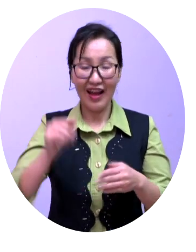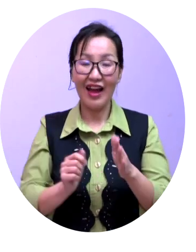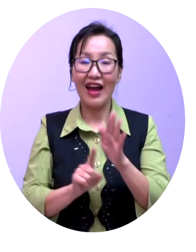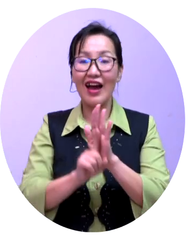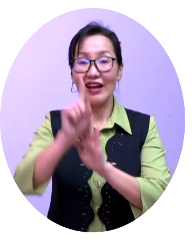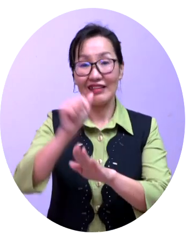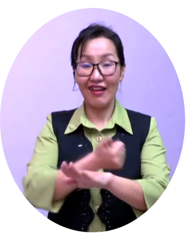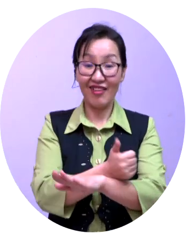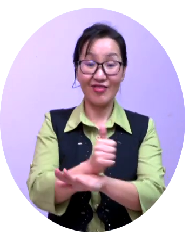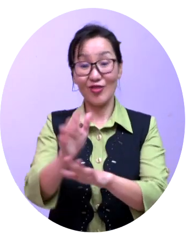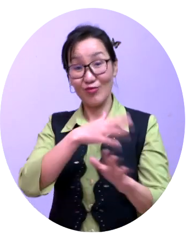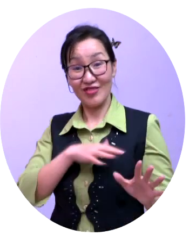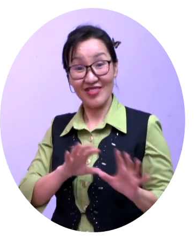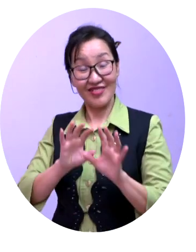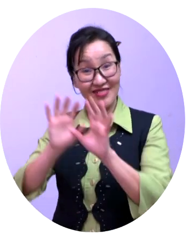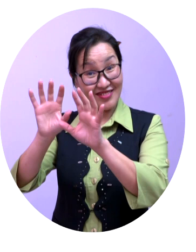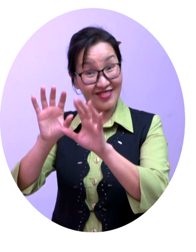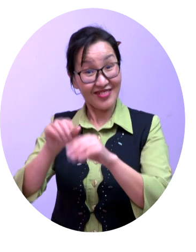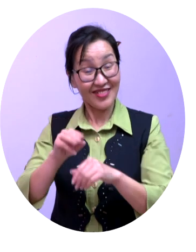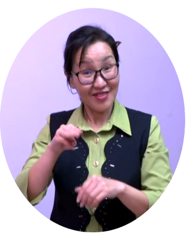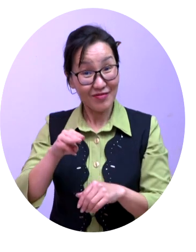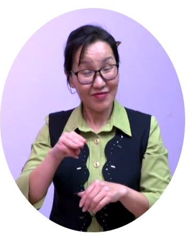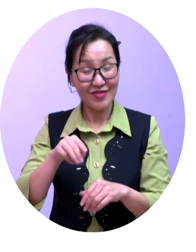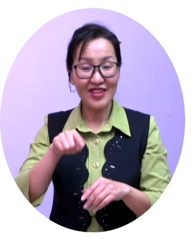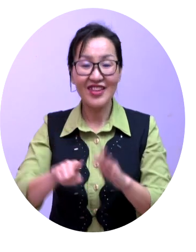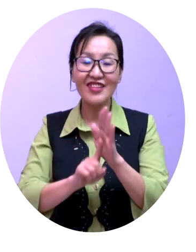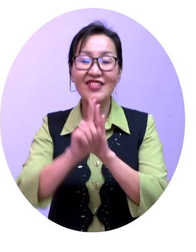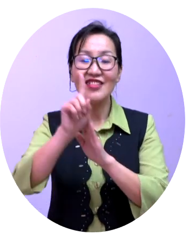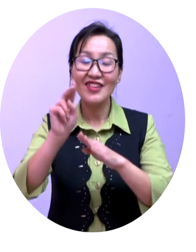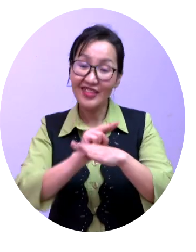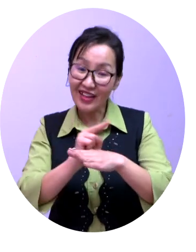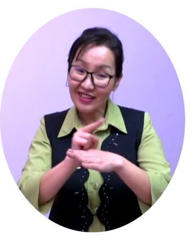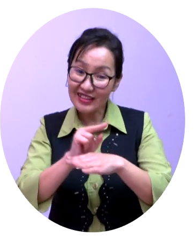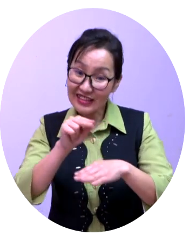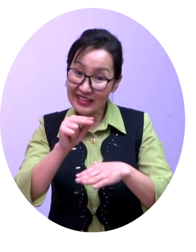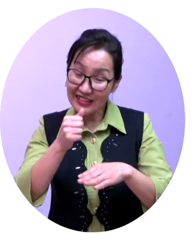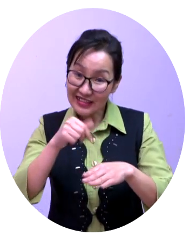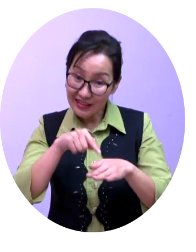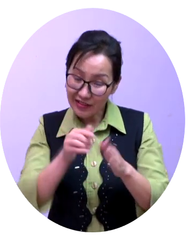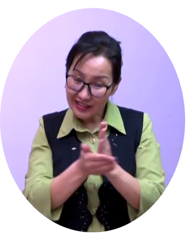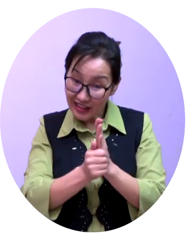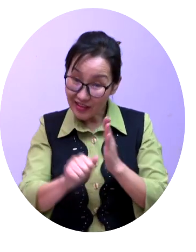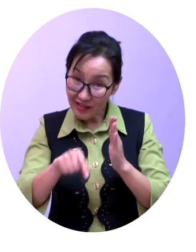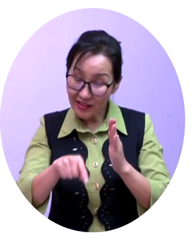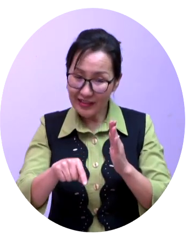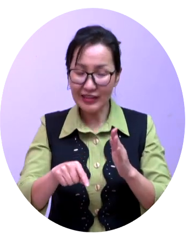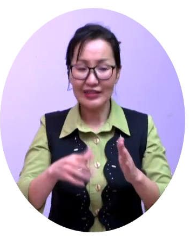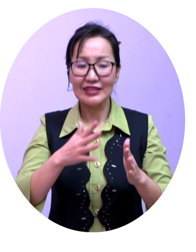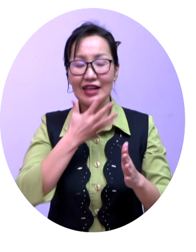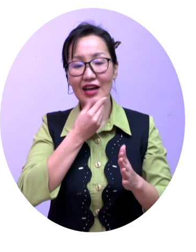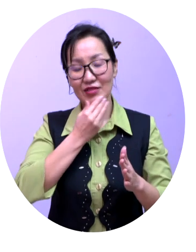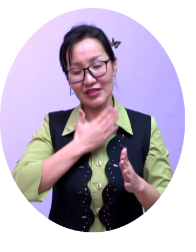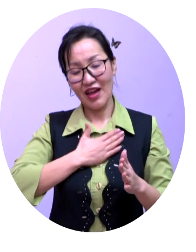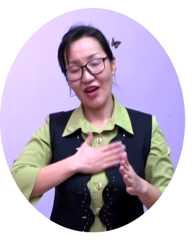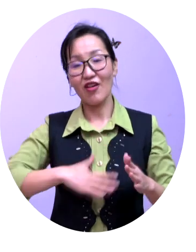явж байгаа шүү гэж хэлсэн нь үнэн дээл бидний дадал чадварыг илрүүлсэн таатай орчин нь цуслан байдаг